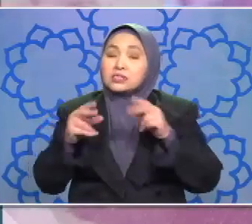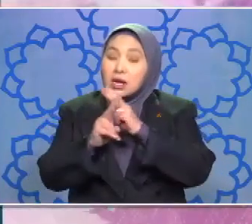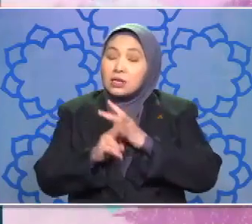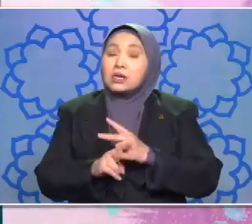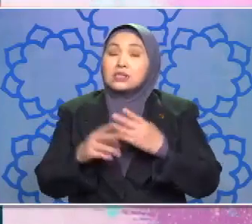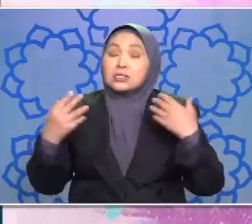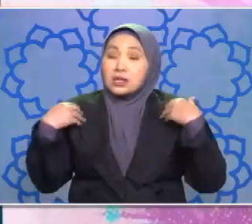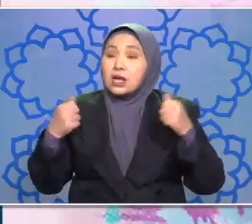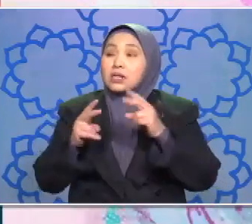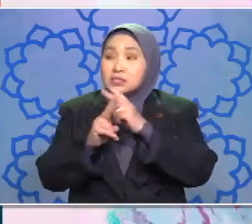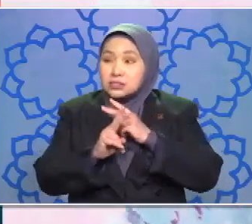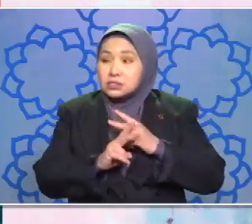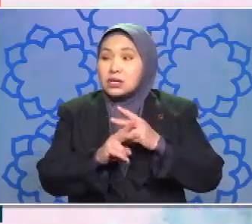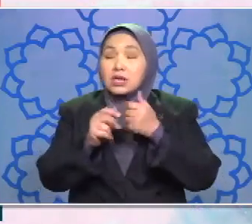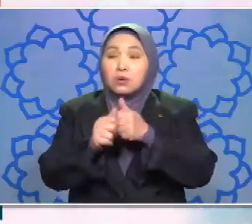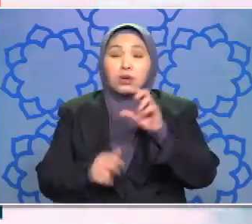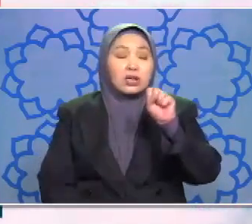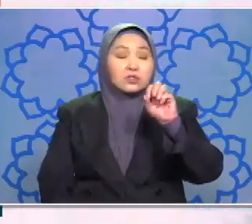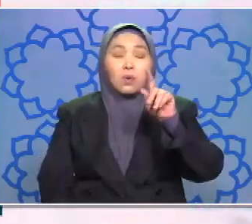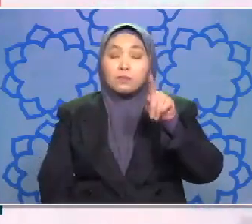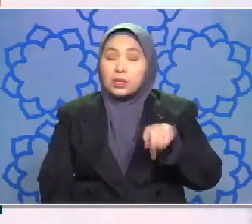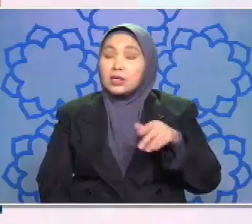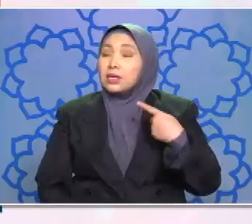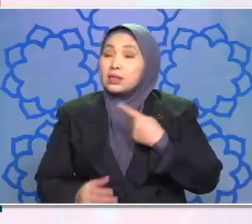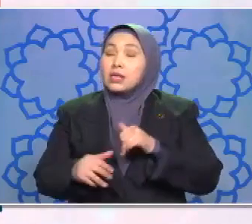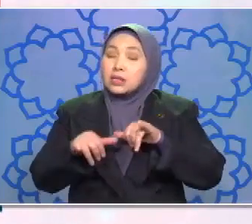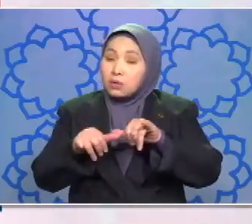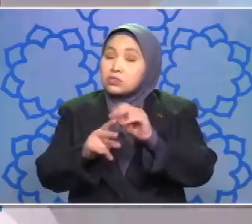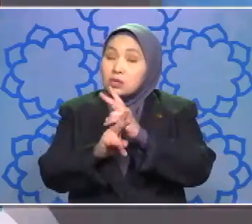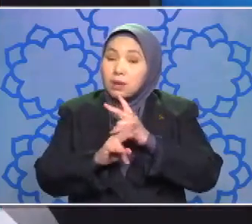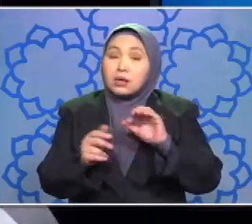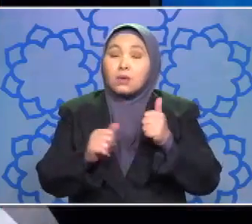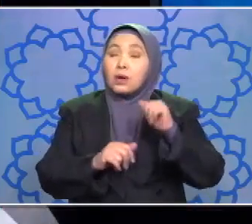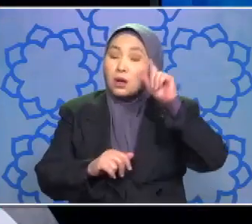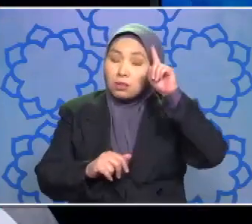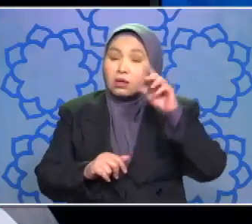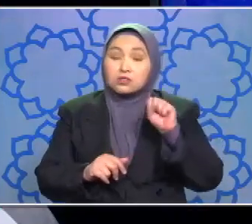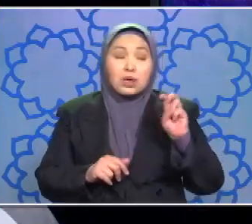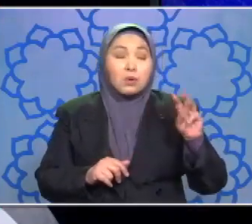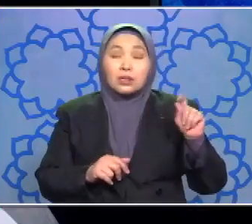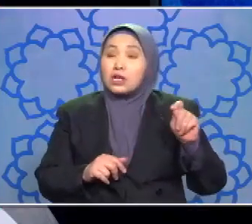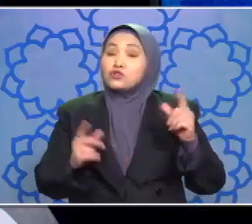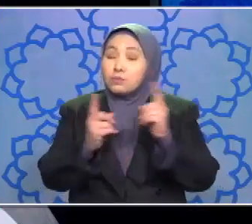vaksin dijaga ikut SOP agar kita terus dipelihara oleh Allah Subhanahu Wa Taala. Bertemu